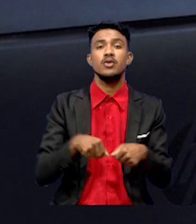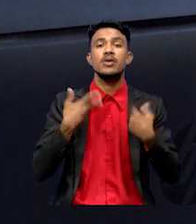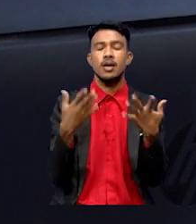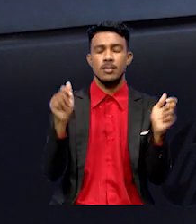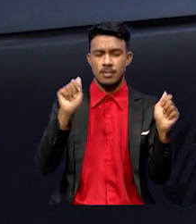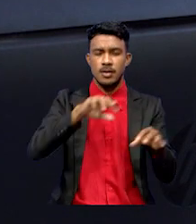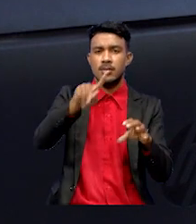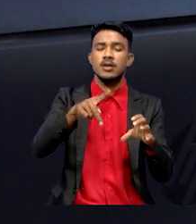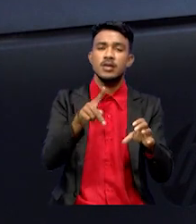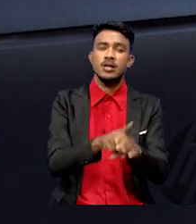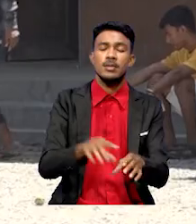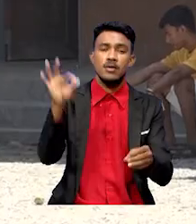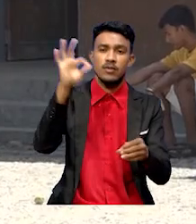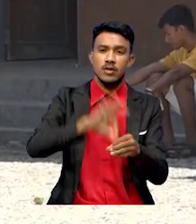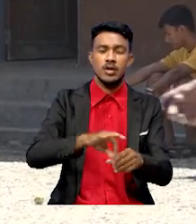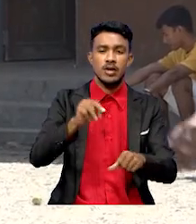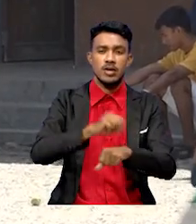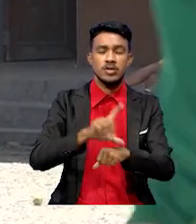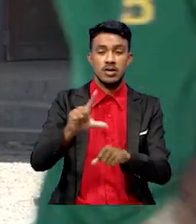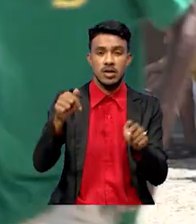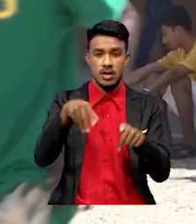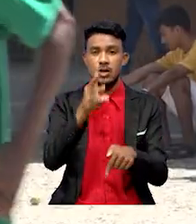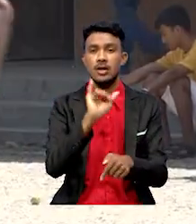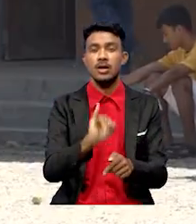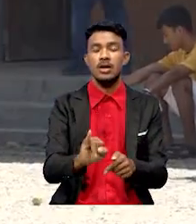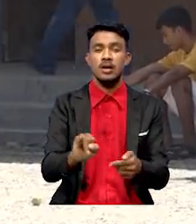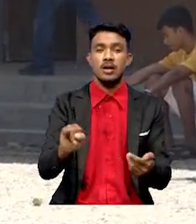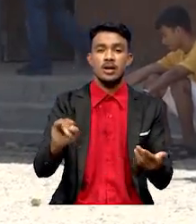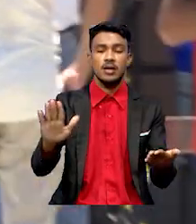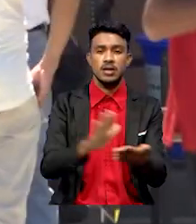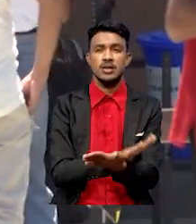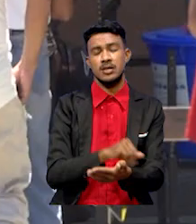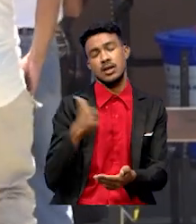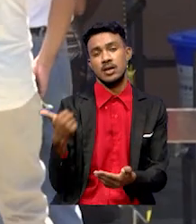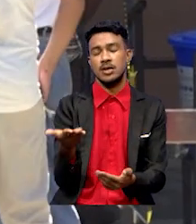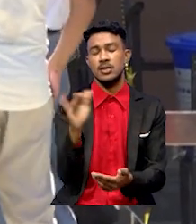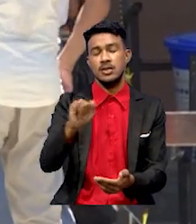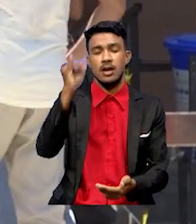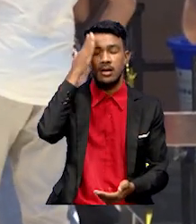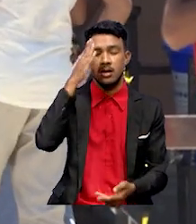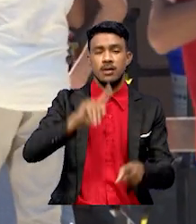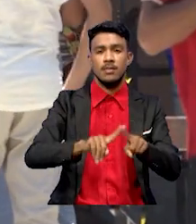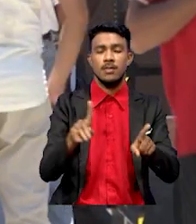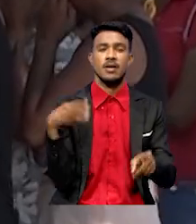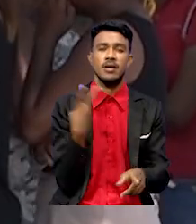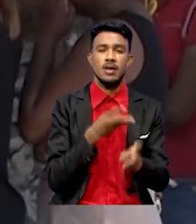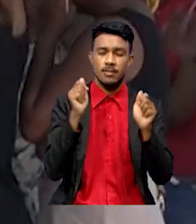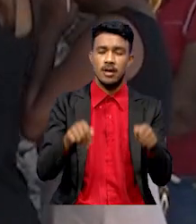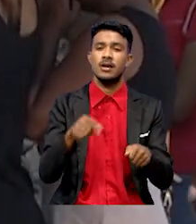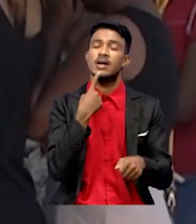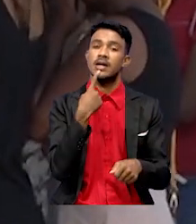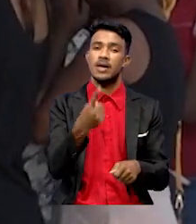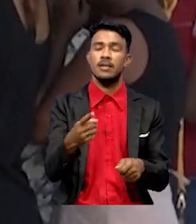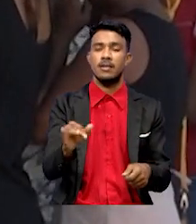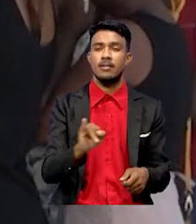fifali votasau iha nasional iha dili un certeza lista ni keta tena sira tene ma be ida ni tabele ita bele katak ne